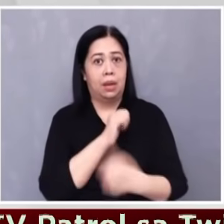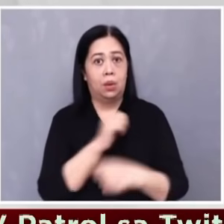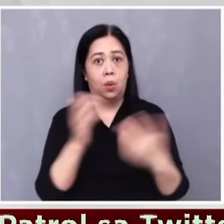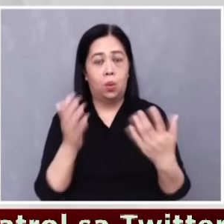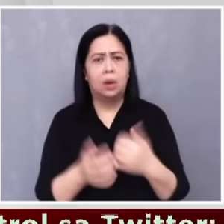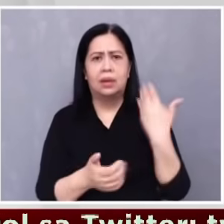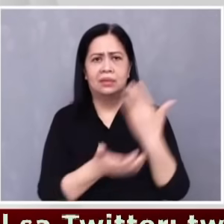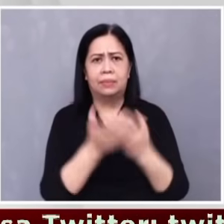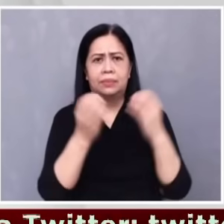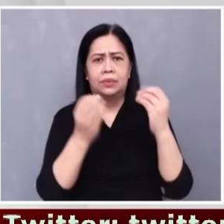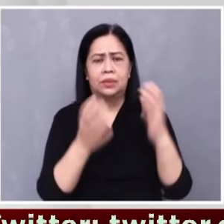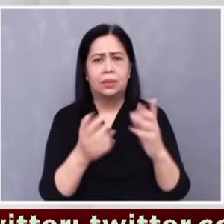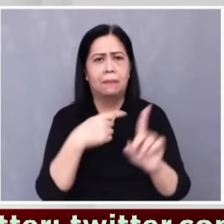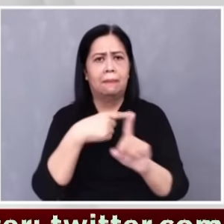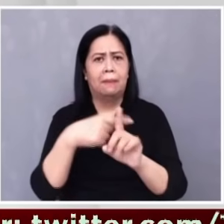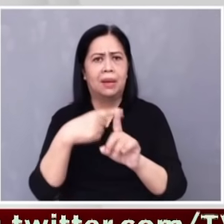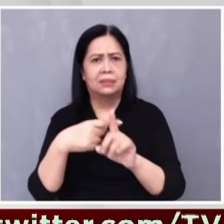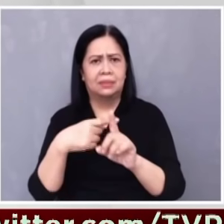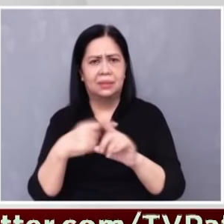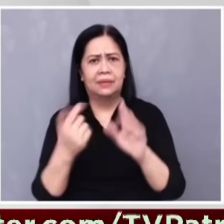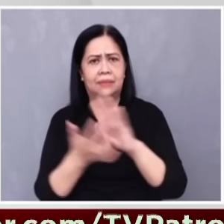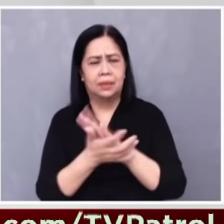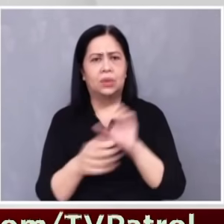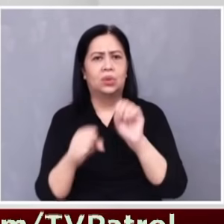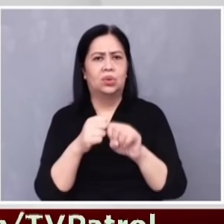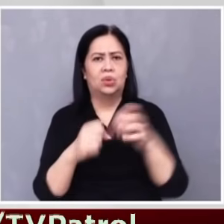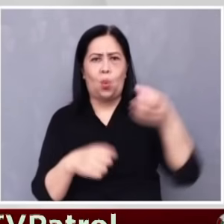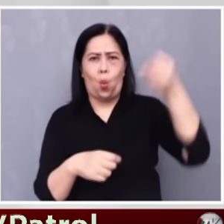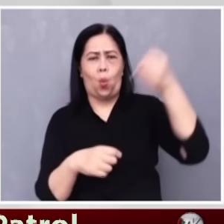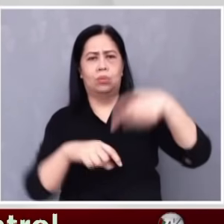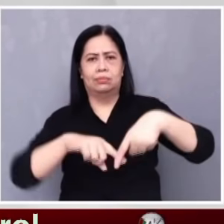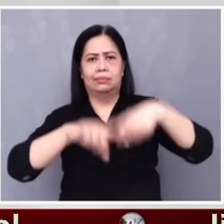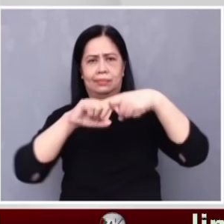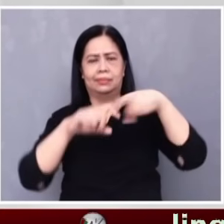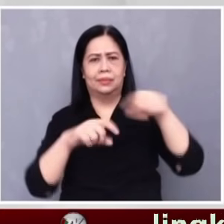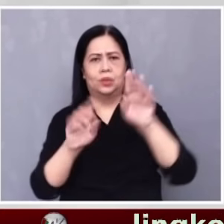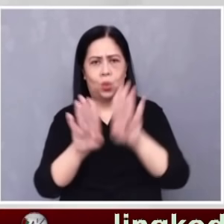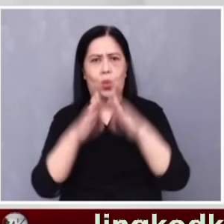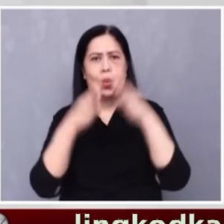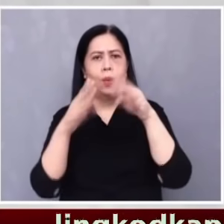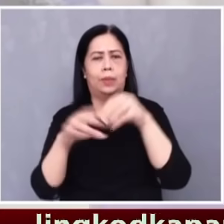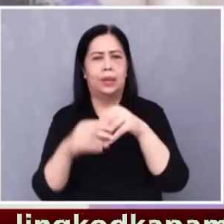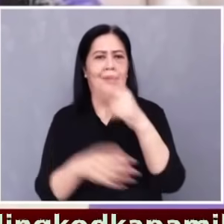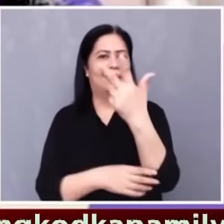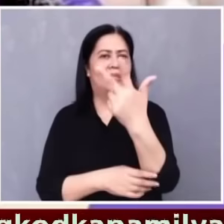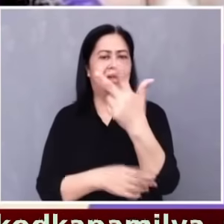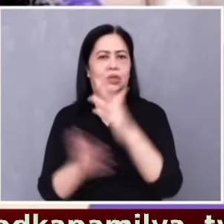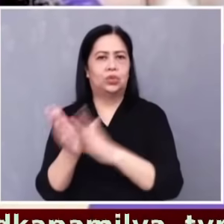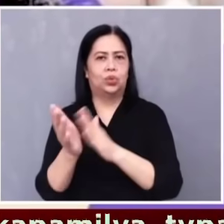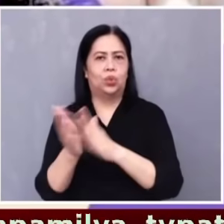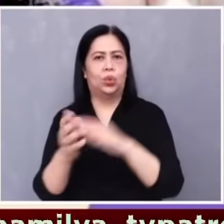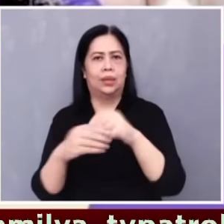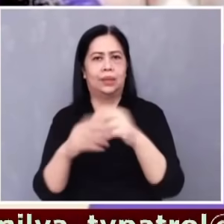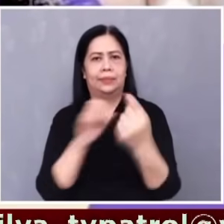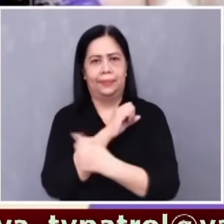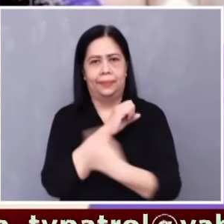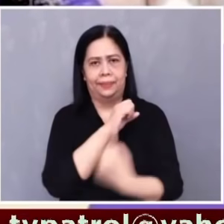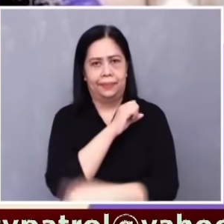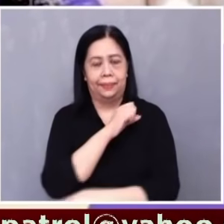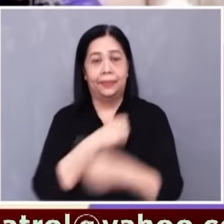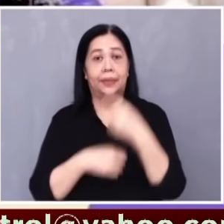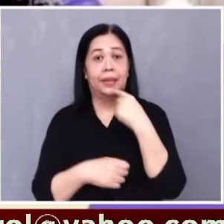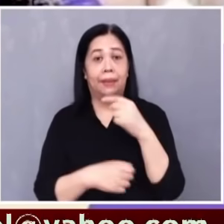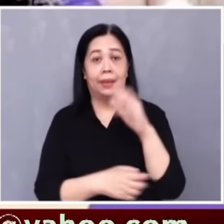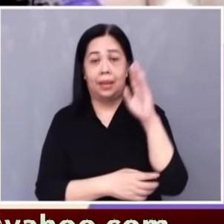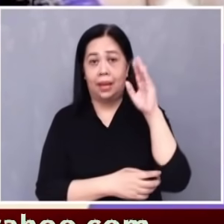nag-COVID positive na guro, kaya't pinagpaliban muna ang pagbubukas ng 3 paaralan sa lugar. Ayon naman kay Briones,